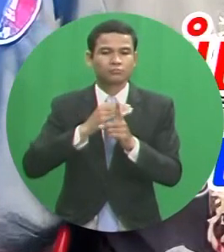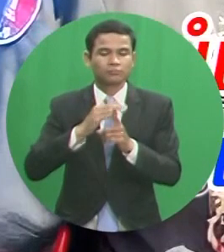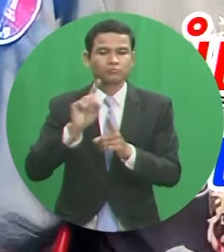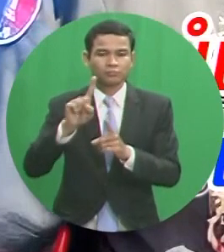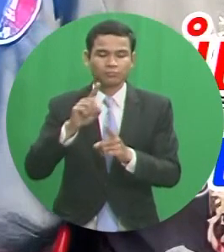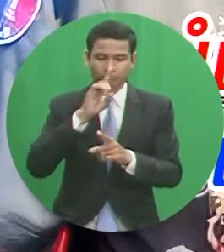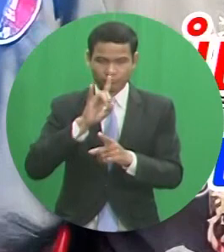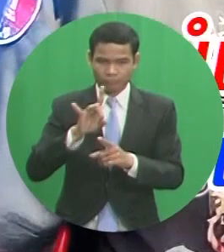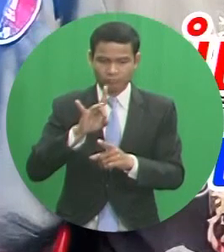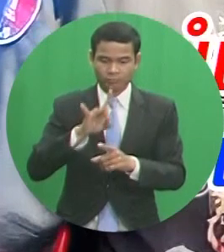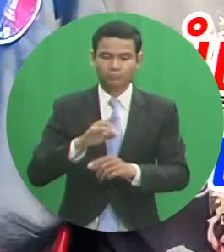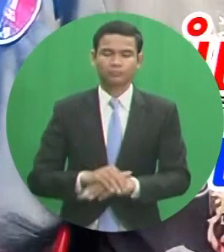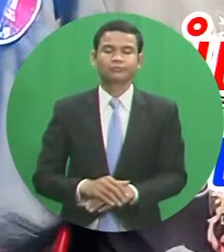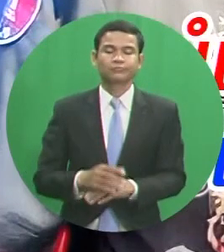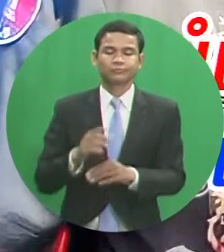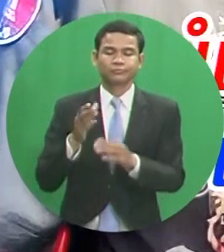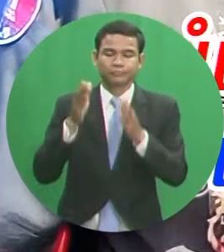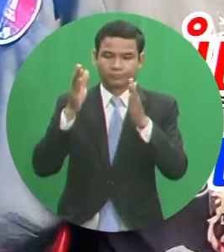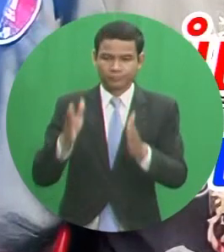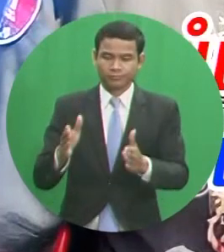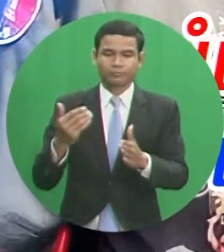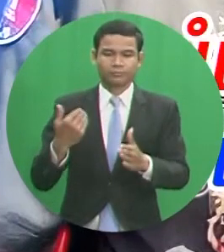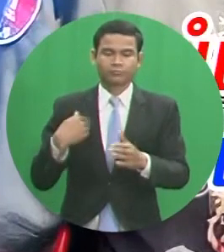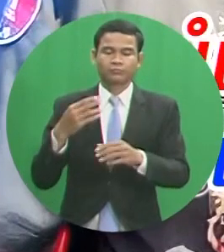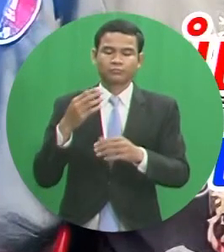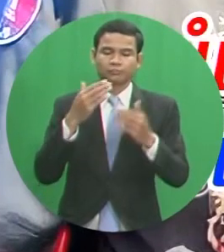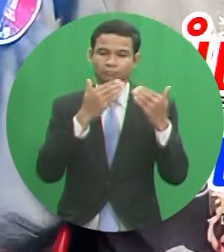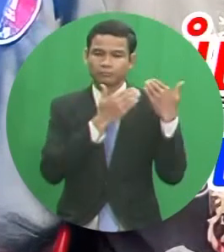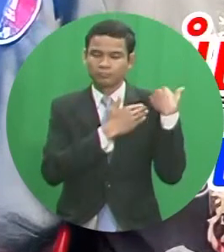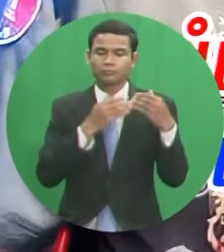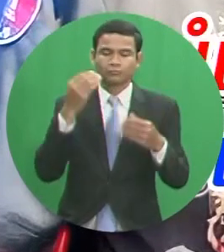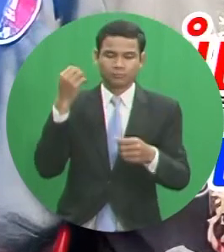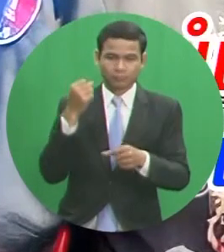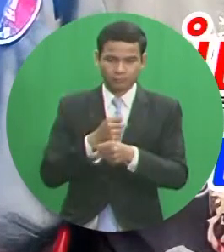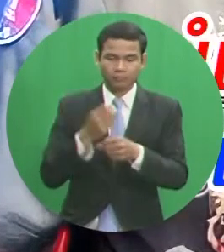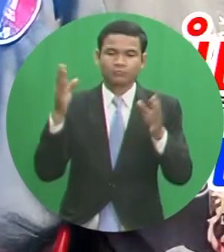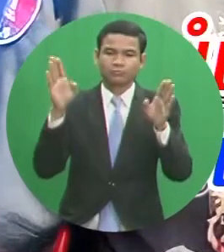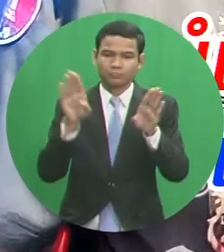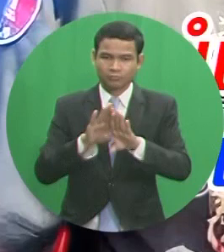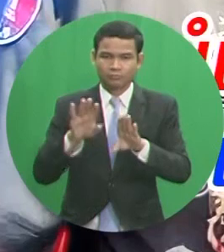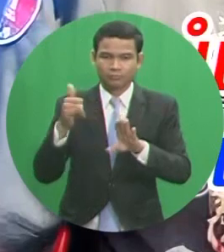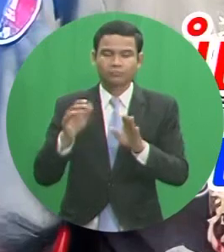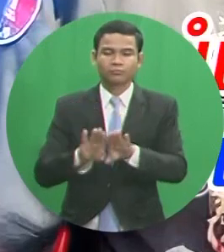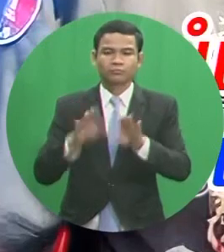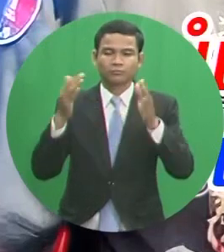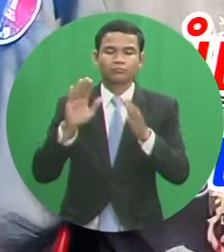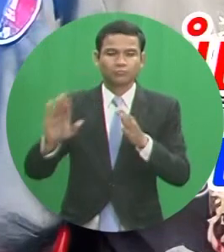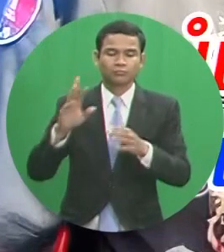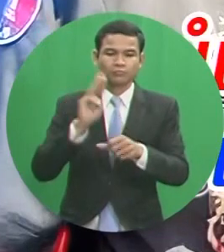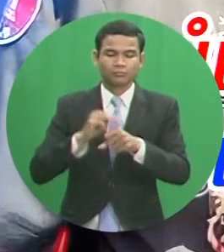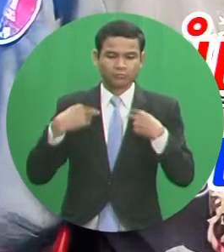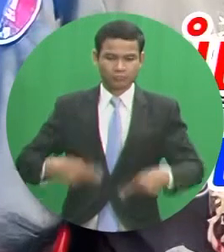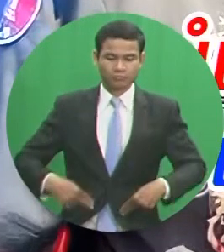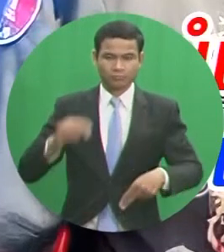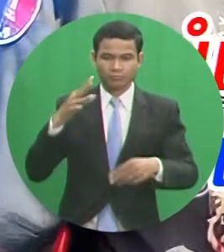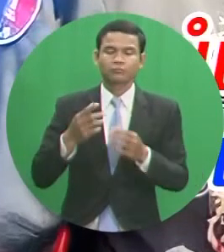ពិតប្រាកដគឺអ្នកមានភារកិច្ចបិទឬបើកមិនមែនក្រសួងសុខាភិបាលទេប៉ុន្តែក្